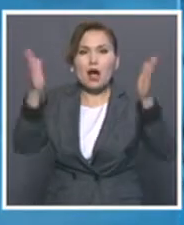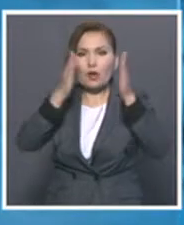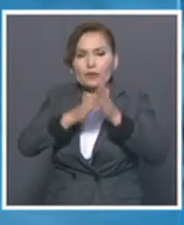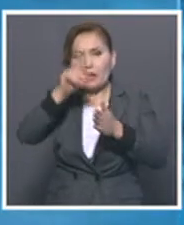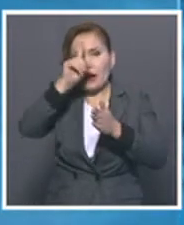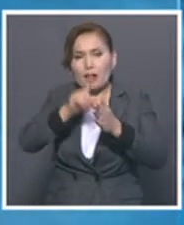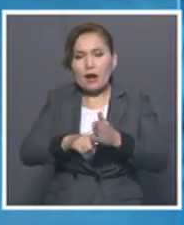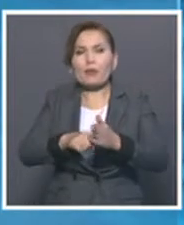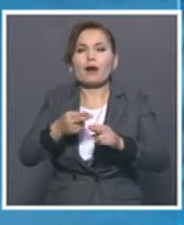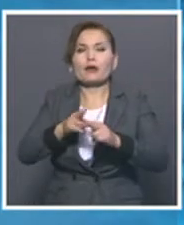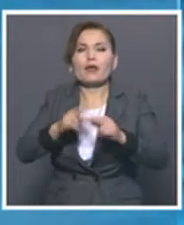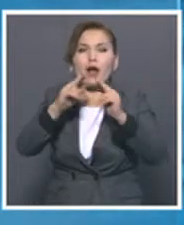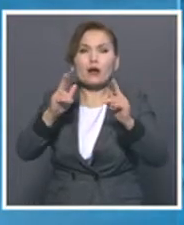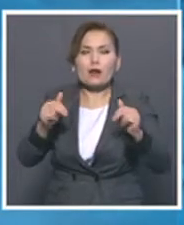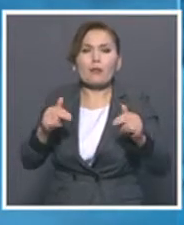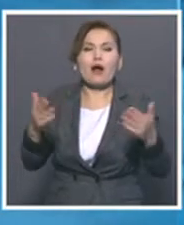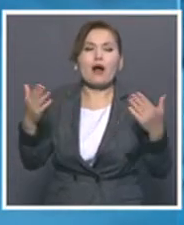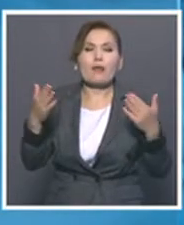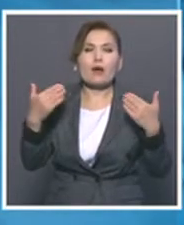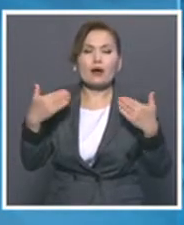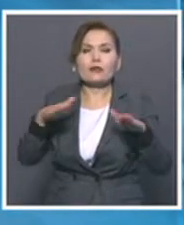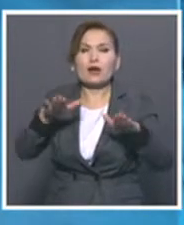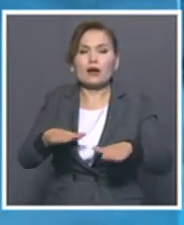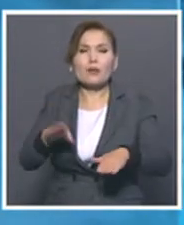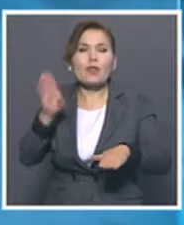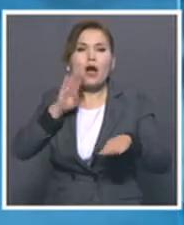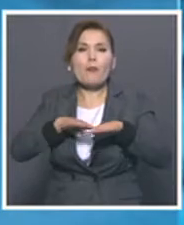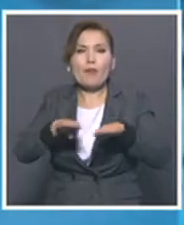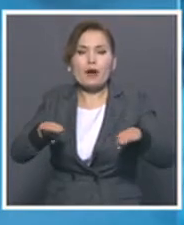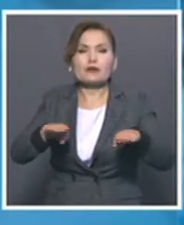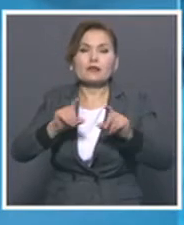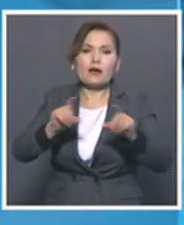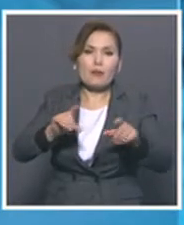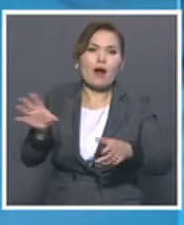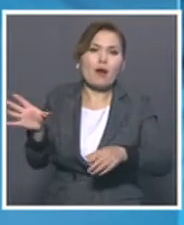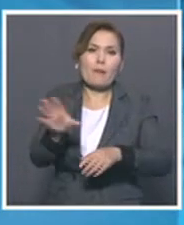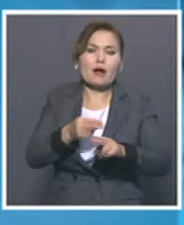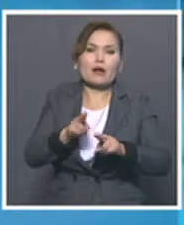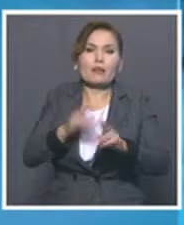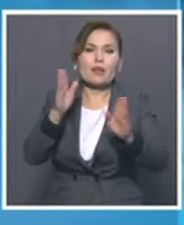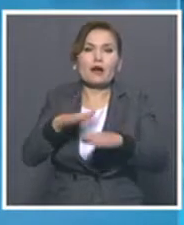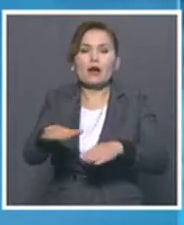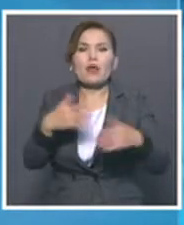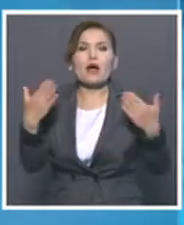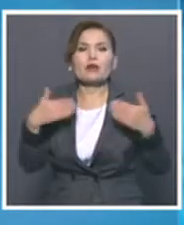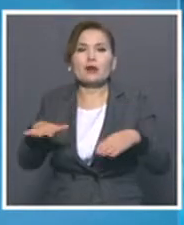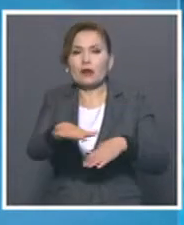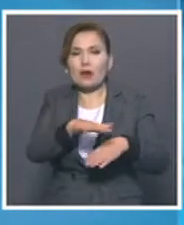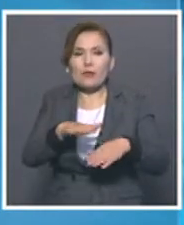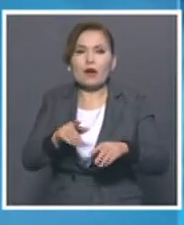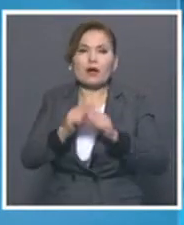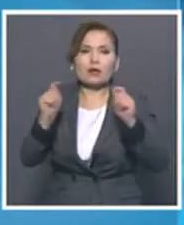бассейндер, жаттығу залдары, спорт кешендері, мәдени нысандар, ерекше қорғалатын табиғи аумақтар мен мемлекеттік ұлттық табиғи парктер,